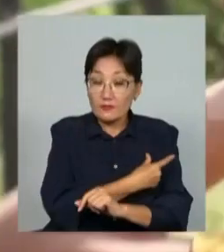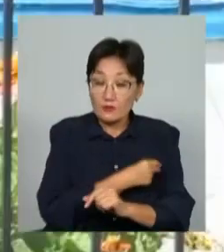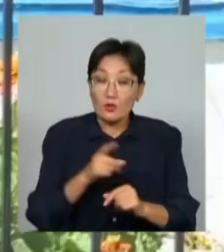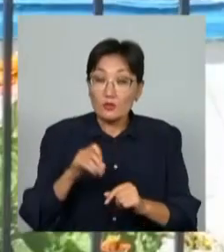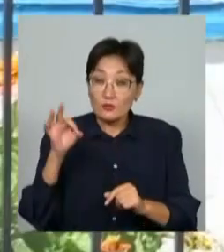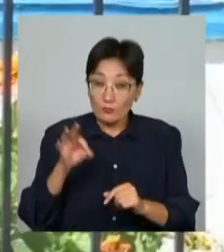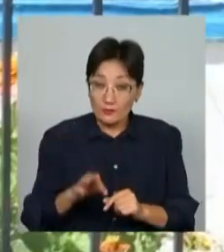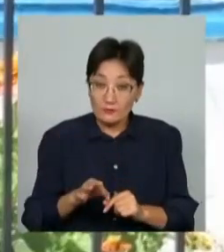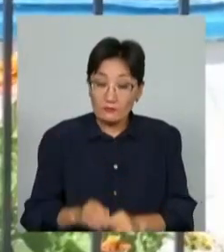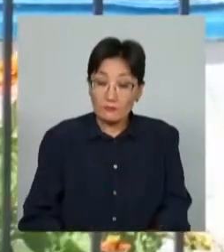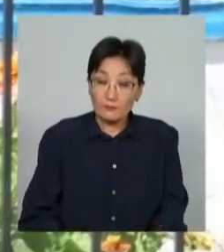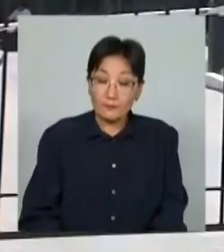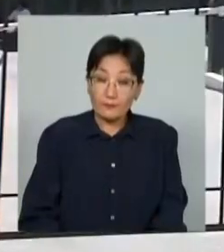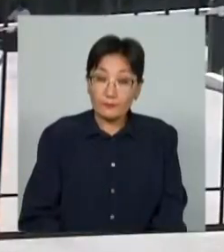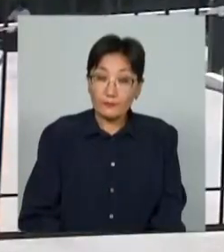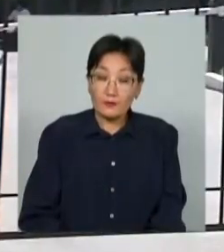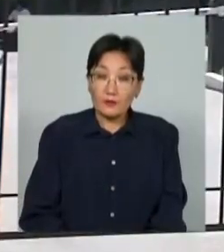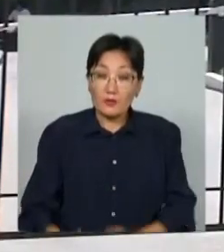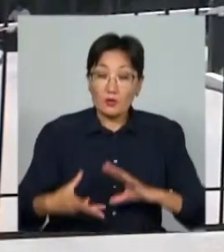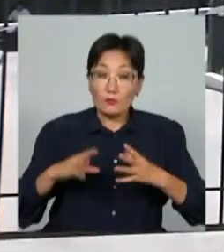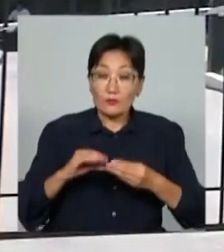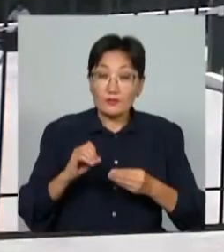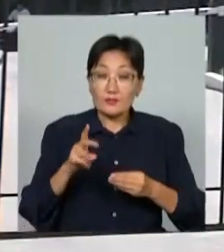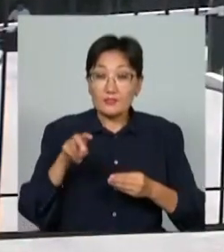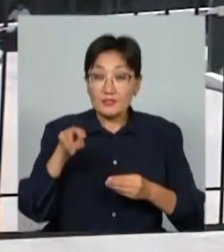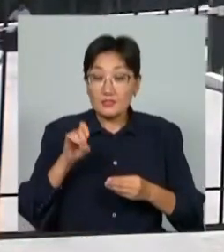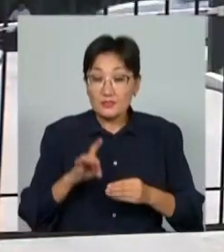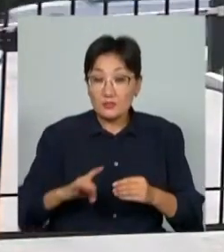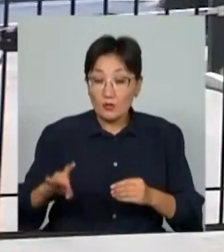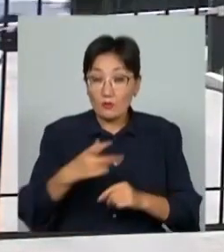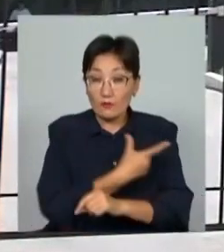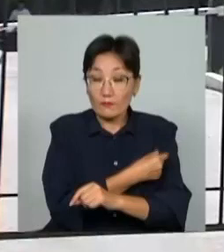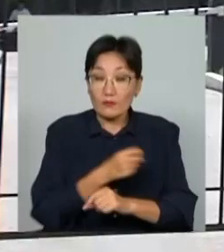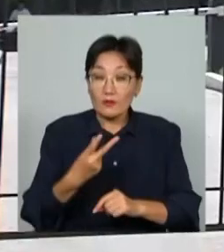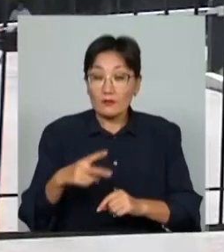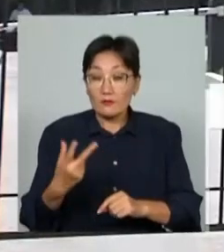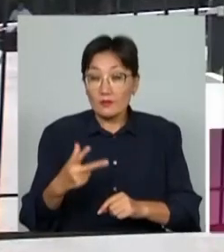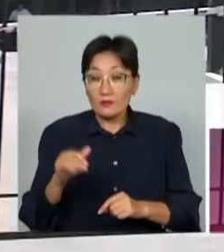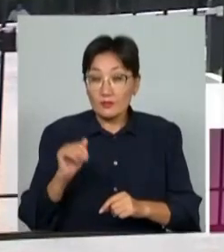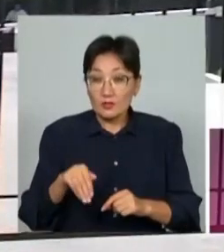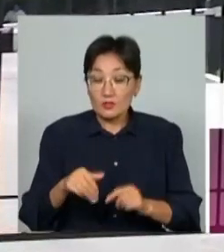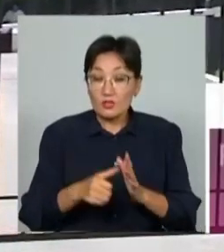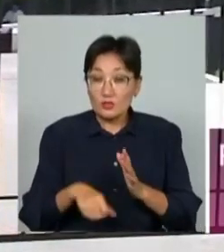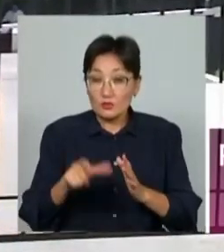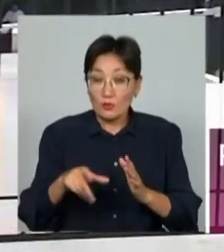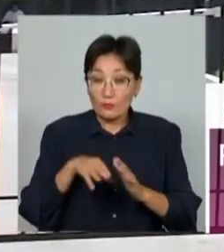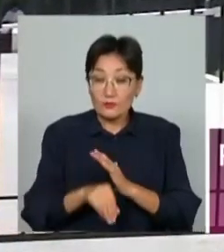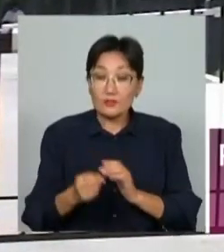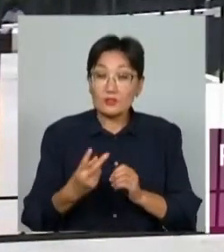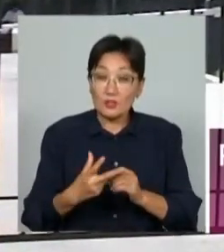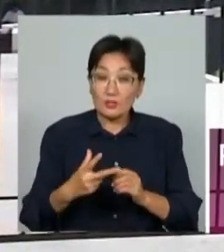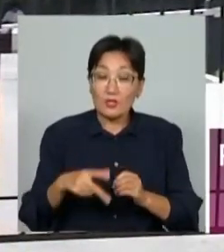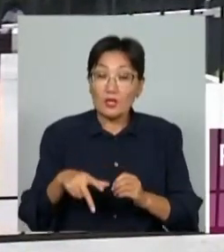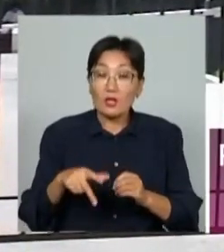на 100%. Всего по Искендинскому району вакцинации подлежат 23 600 человек. Из них около 13